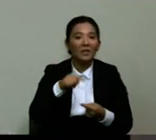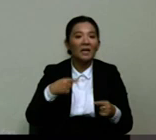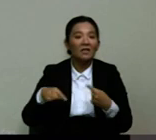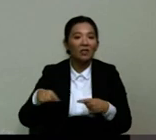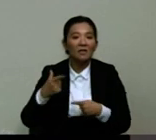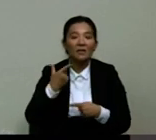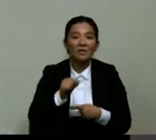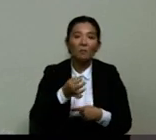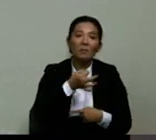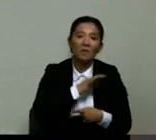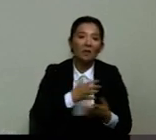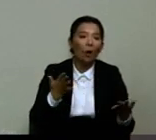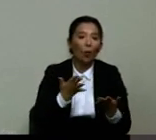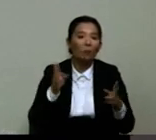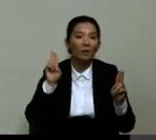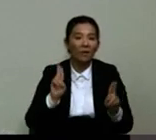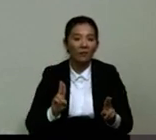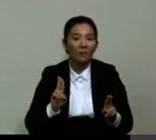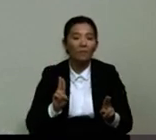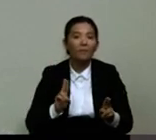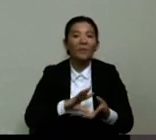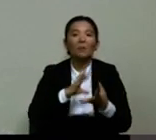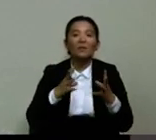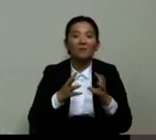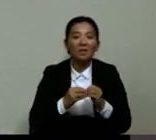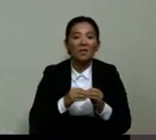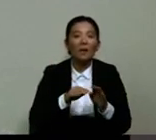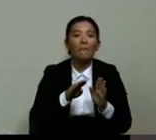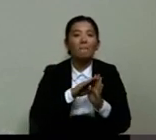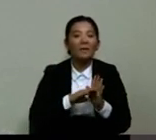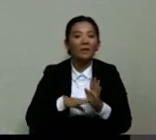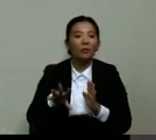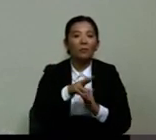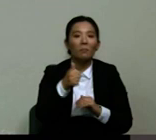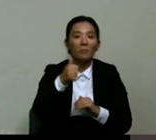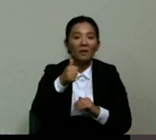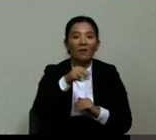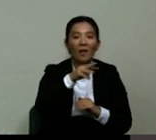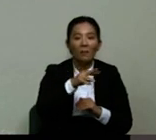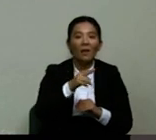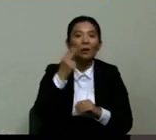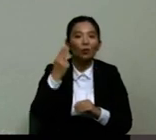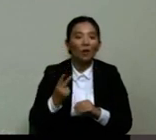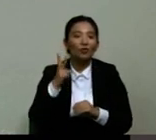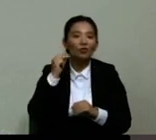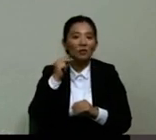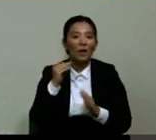различать, где применять какое правило. Произведение подряд идущих первых n натуральных